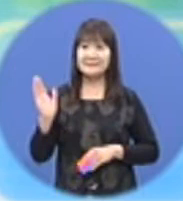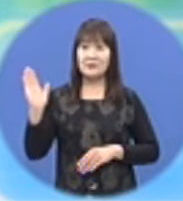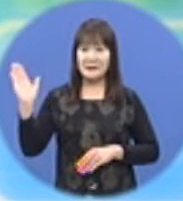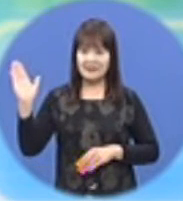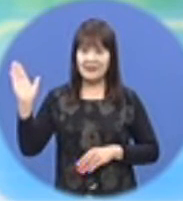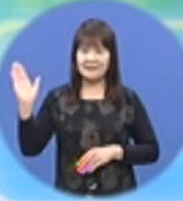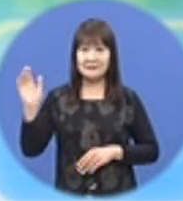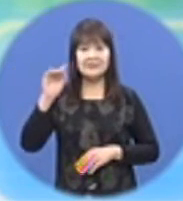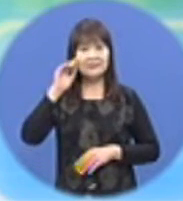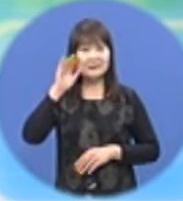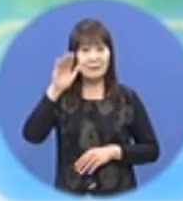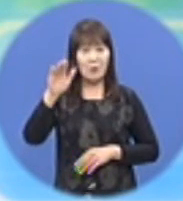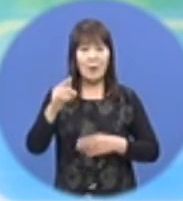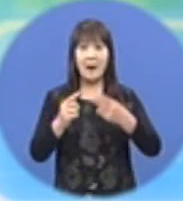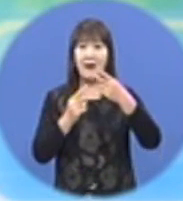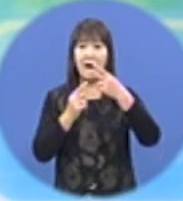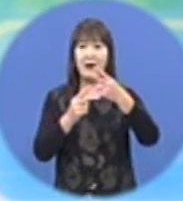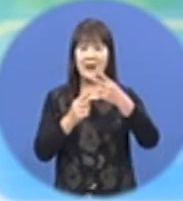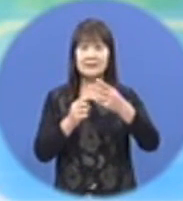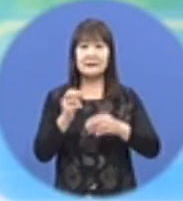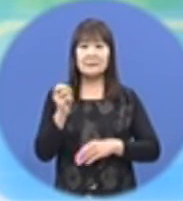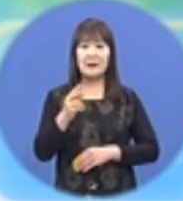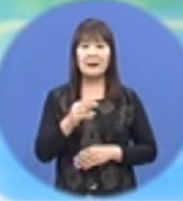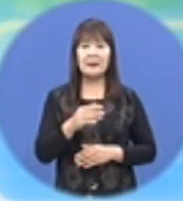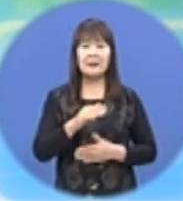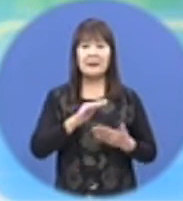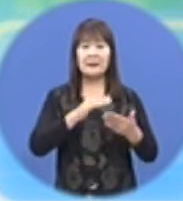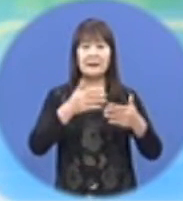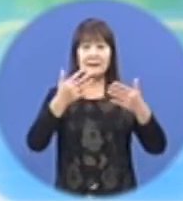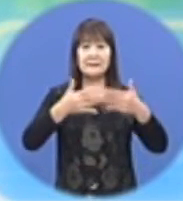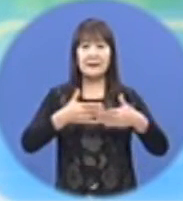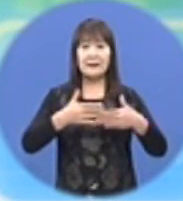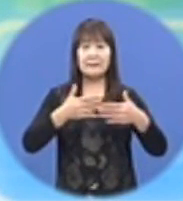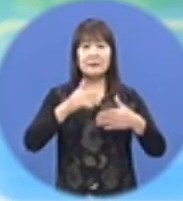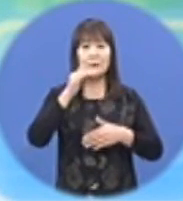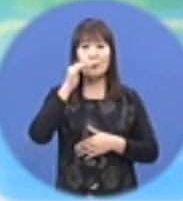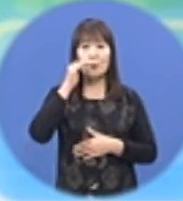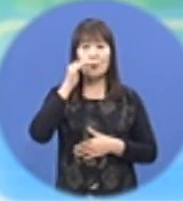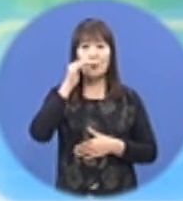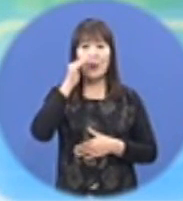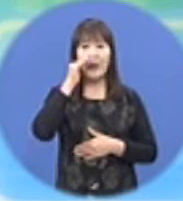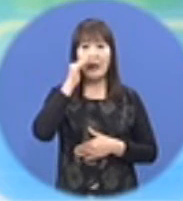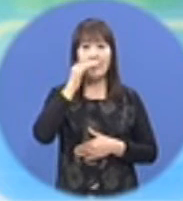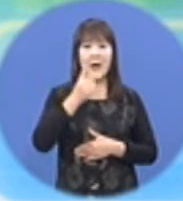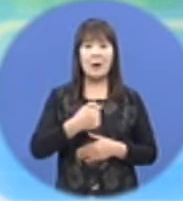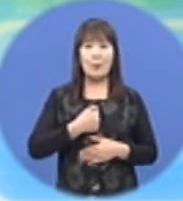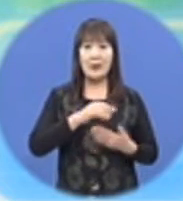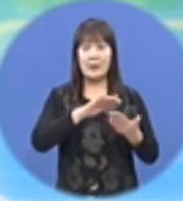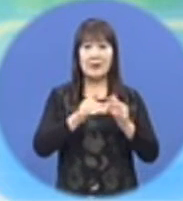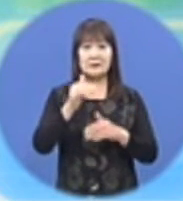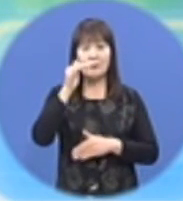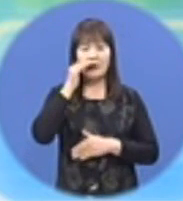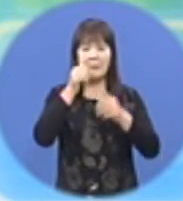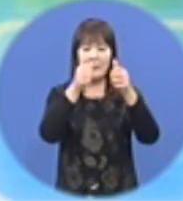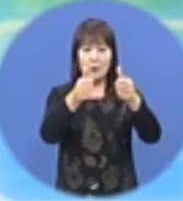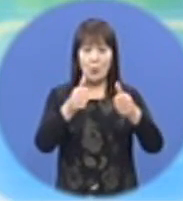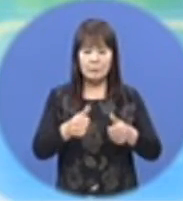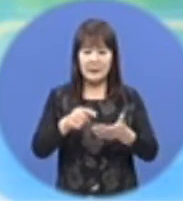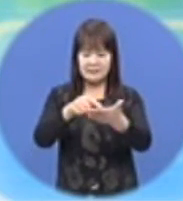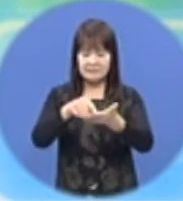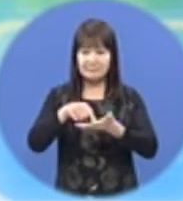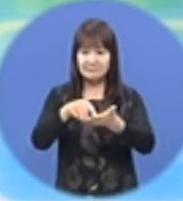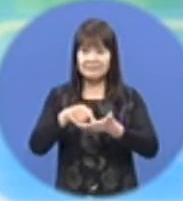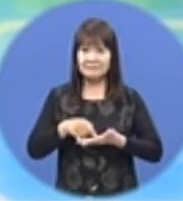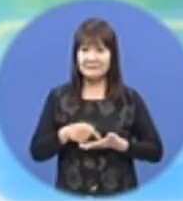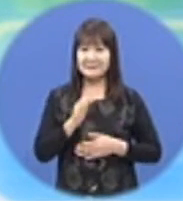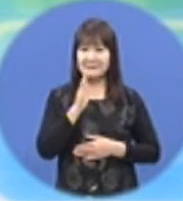希望の方はハガキ、またはテレビ和歌山、我が町和歌山のホームページからご応募ください。宛先